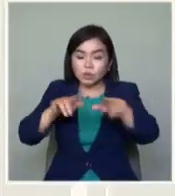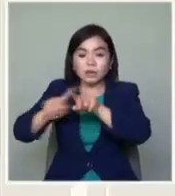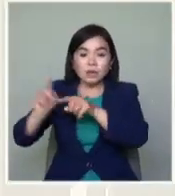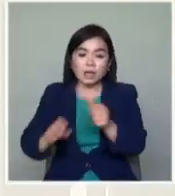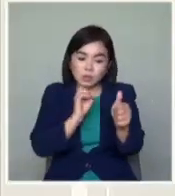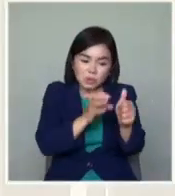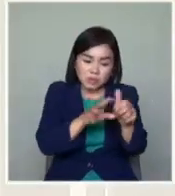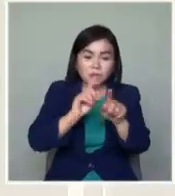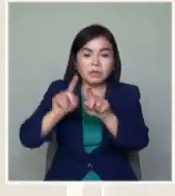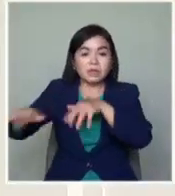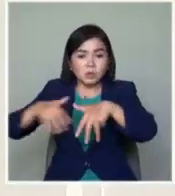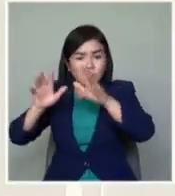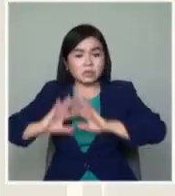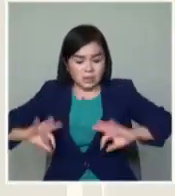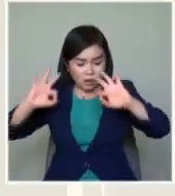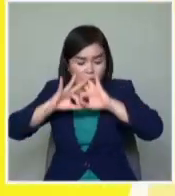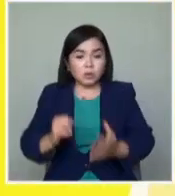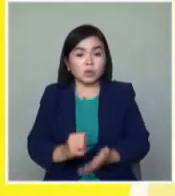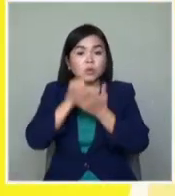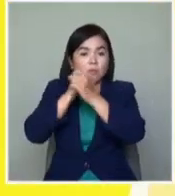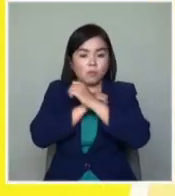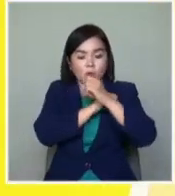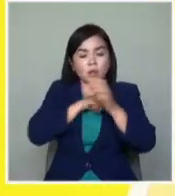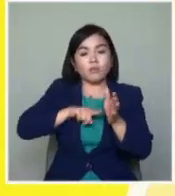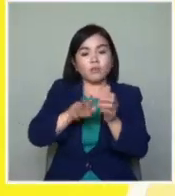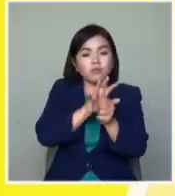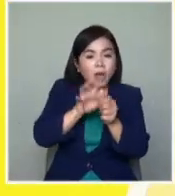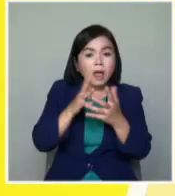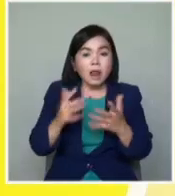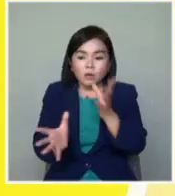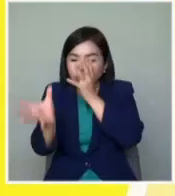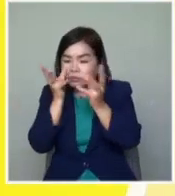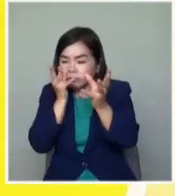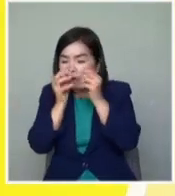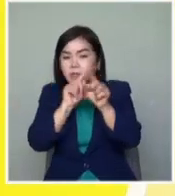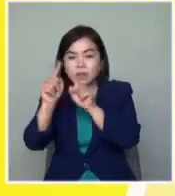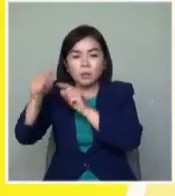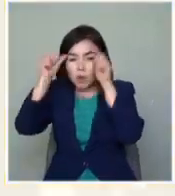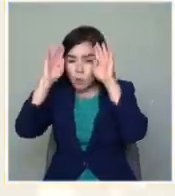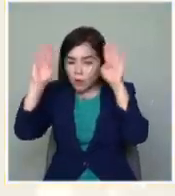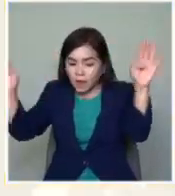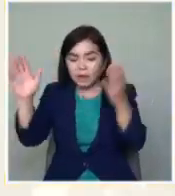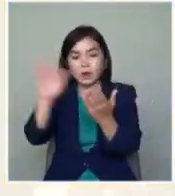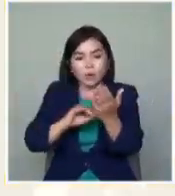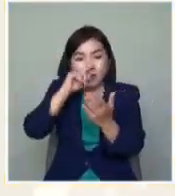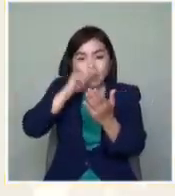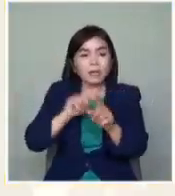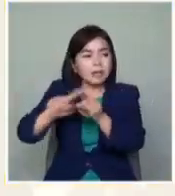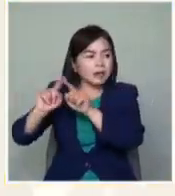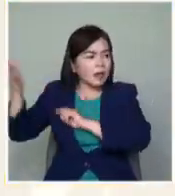ถิ่นซึ่งมีส่วนสำคัญในการรับมือโควิด-19 อีกทั้งยังเรียนรู้จากเหตุการณ์ในอดีตประสบการณ์จากโรคซ